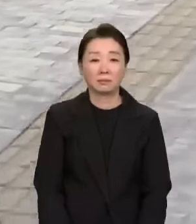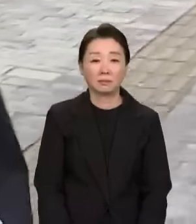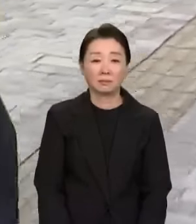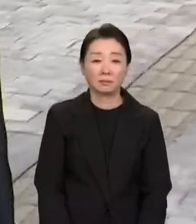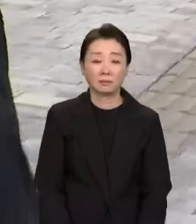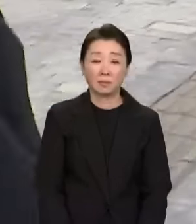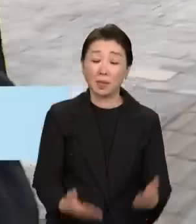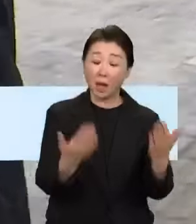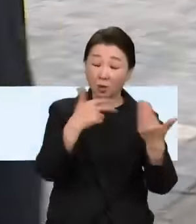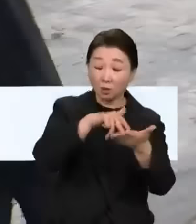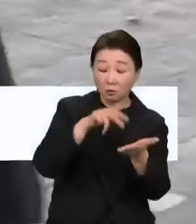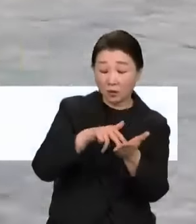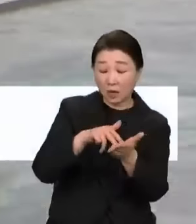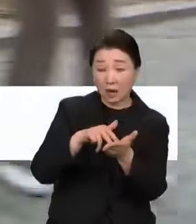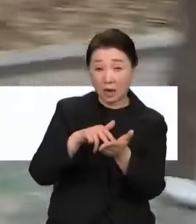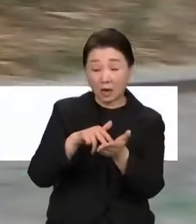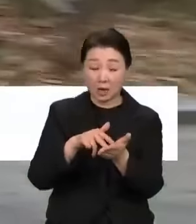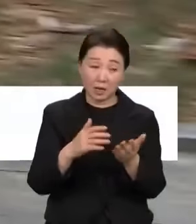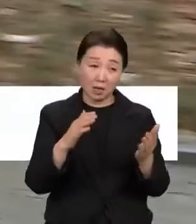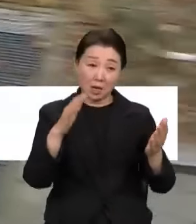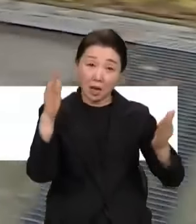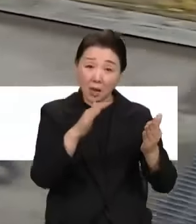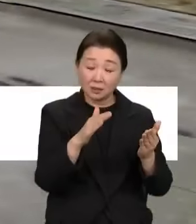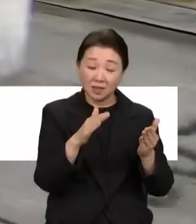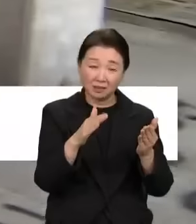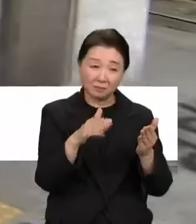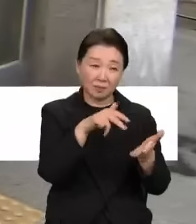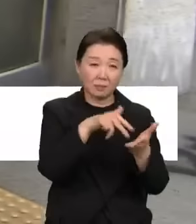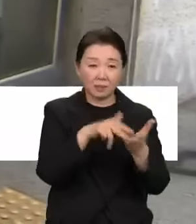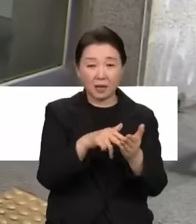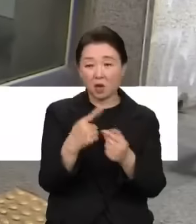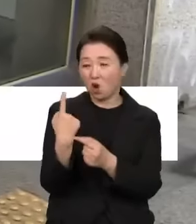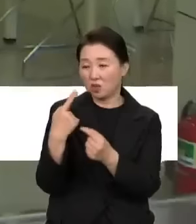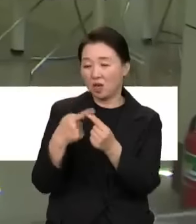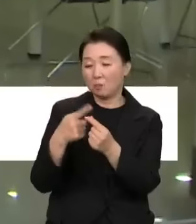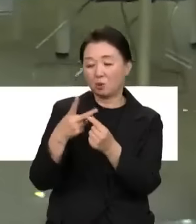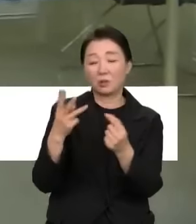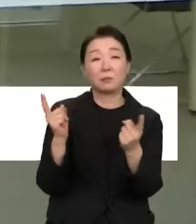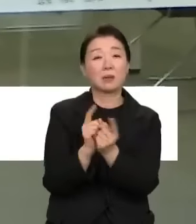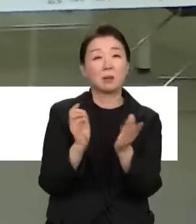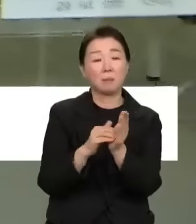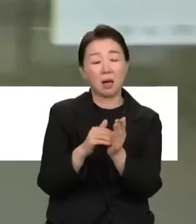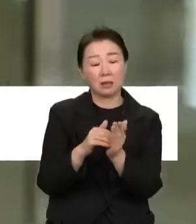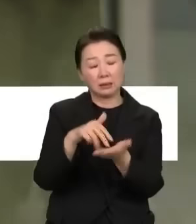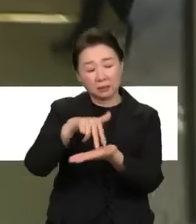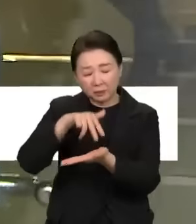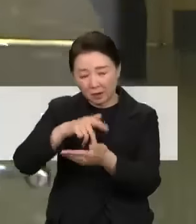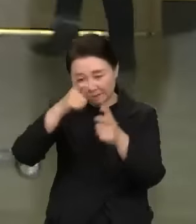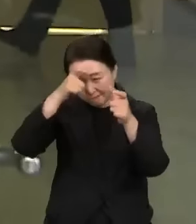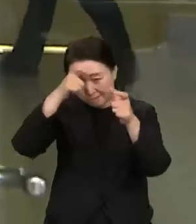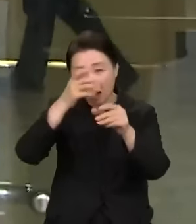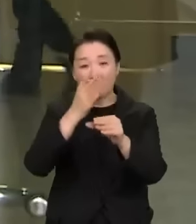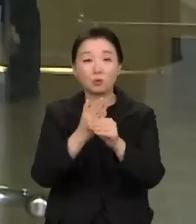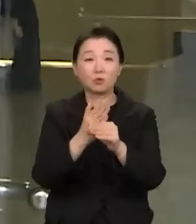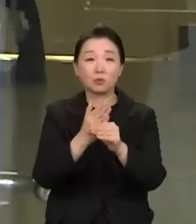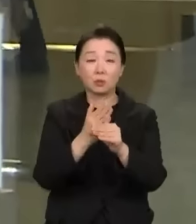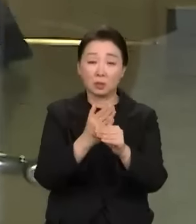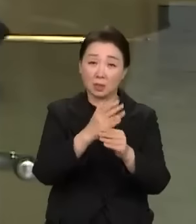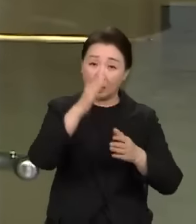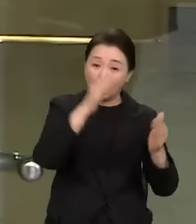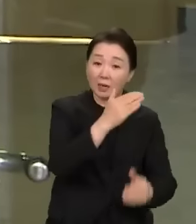동덕여대 학교 측과 총학생회 측은 어제 세 번째 만났지만 전혀 입장 차이를 좁히지 못했습니다. 총학생회 측은